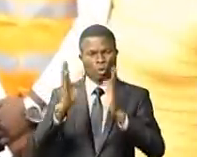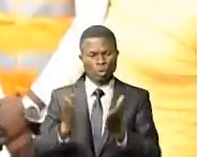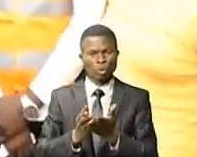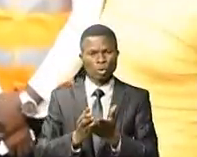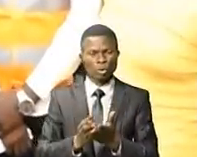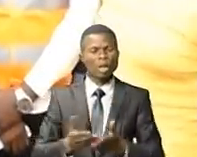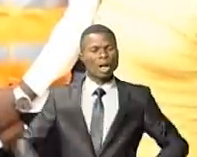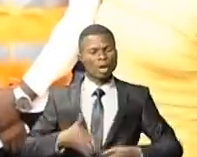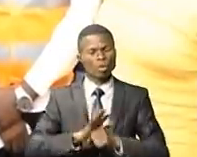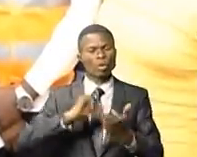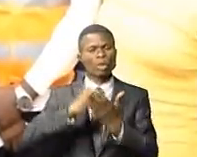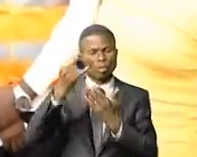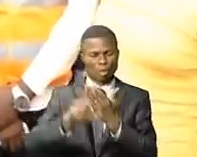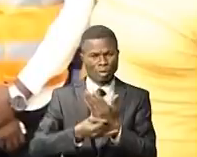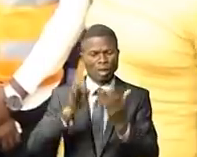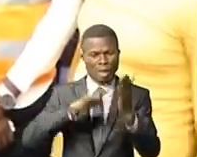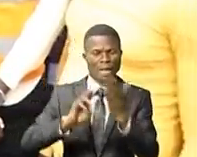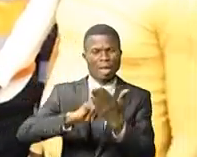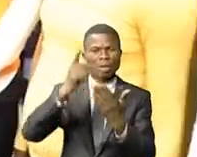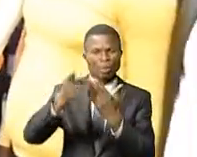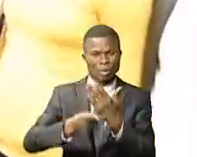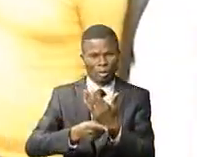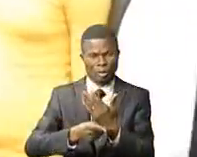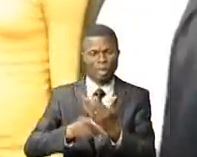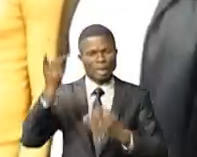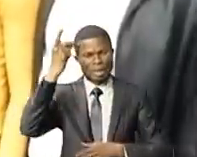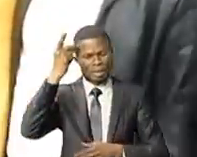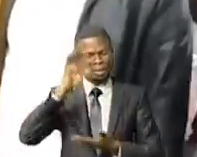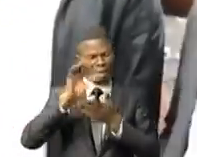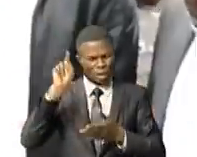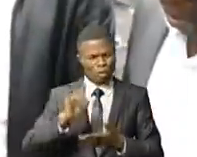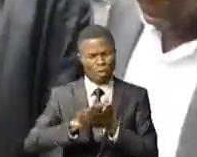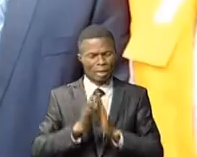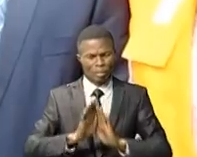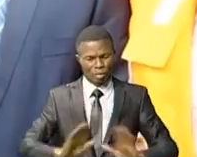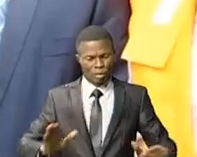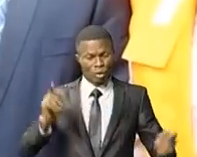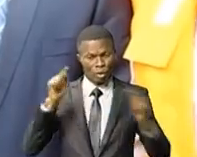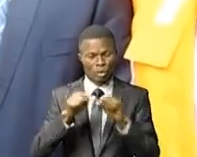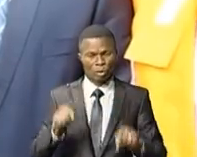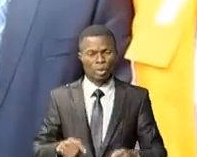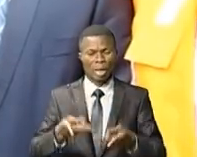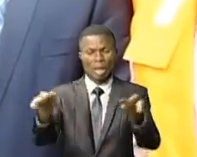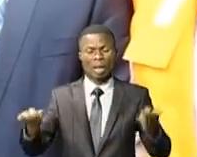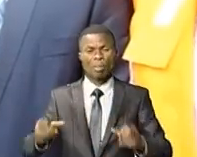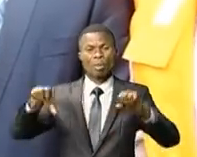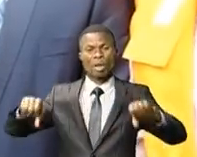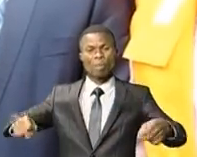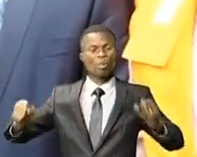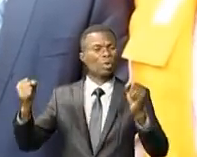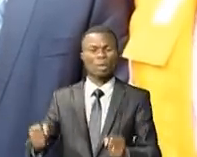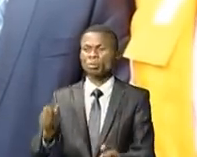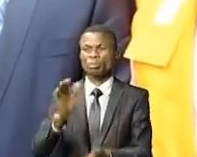ont salué ce projet qui rentre dans le cadre de Kine Bopeto. Vous le savez bien, jusque-là, les parkings des